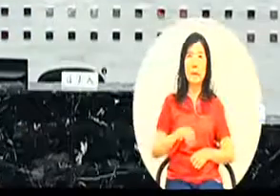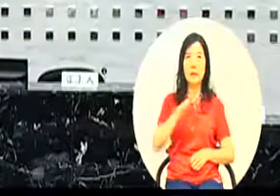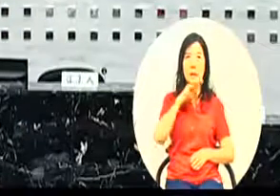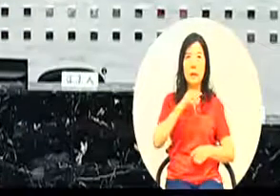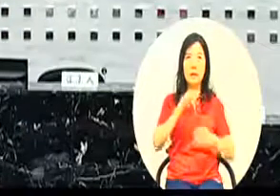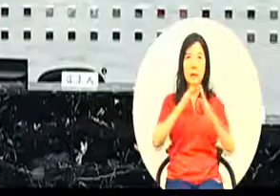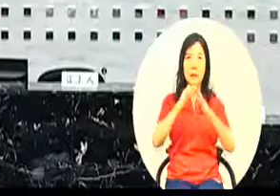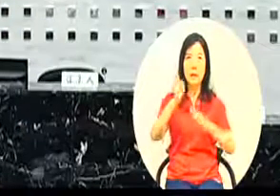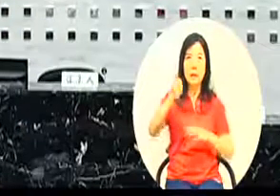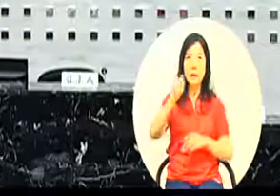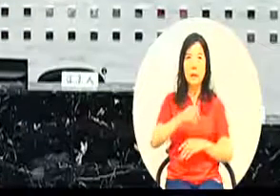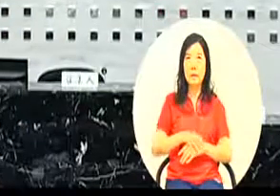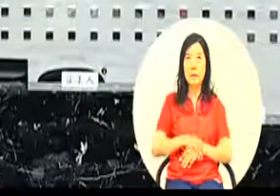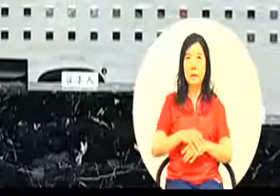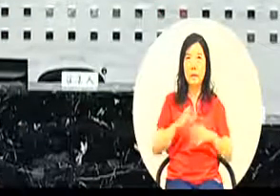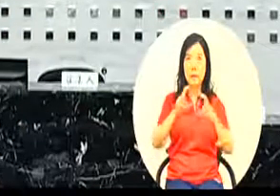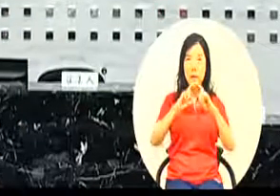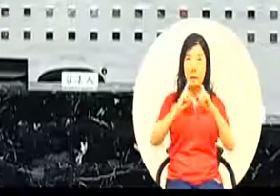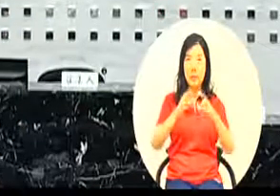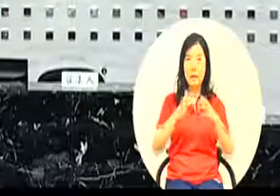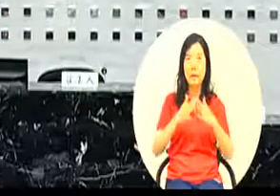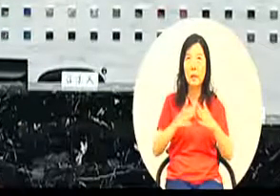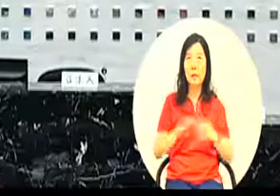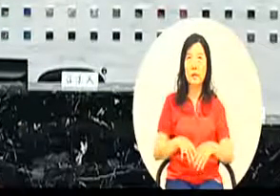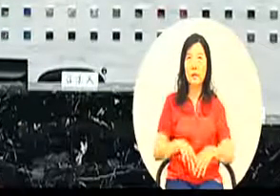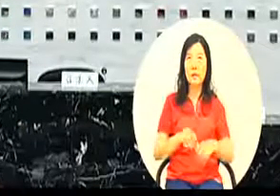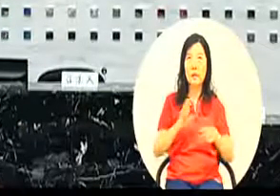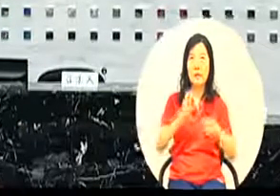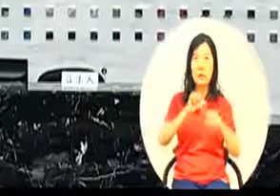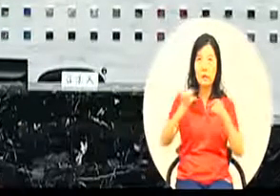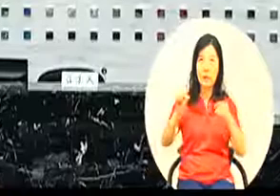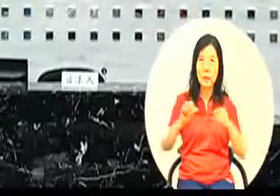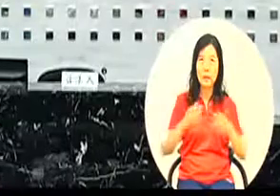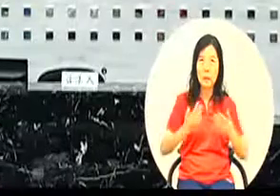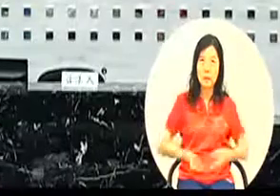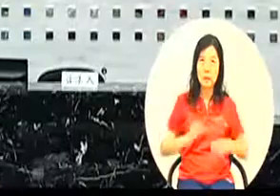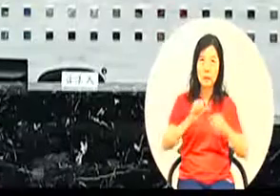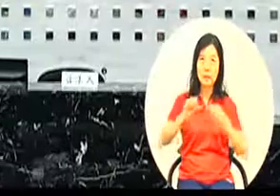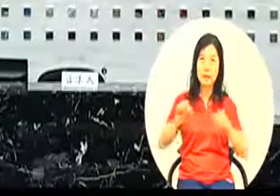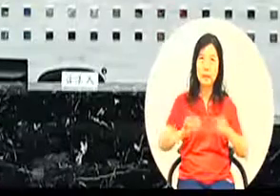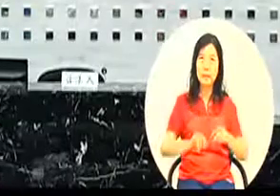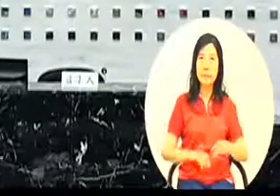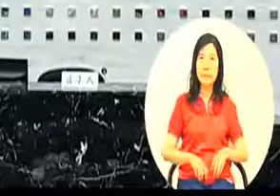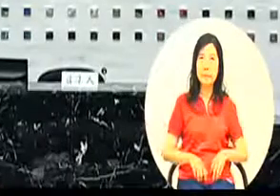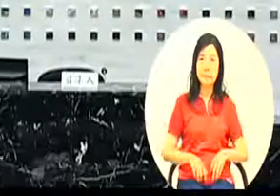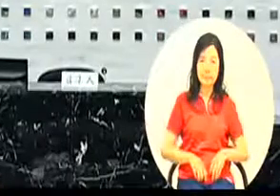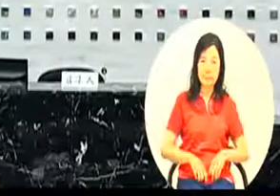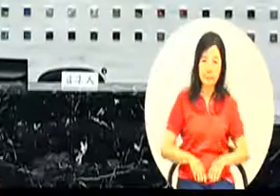要答复了哦，四十五分钟，我们休息五分钟，好。